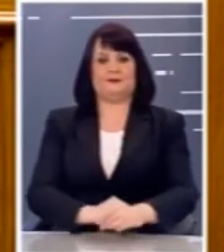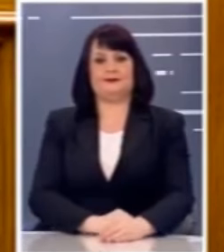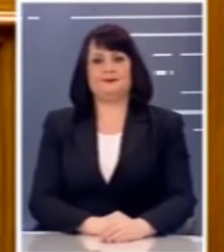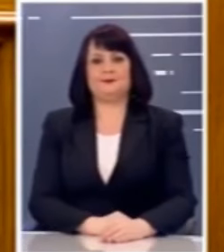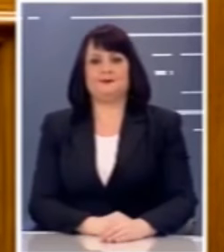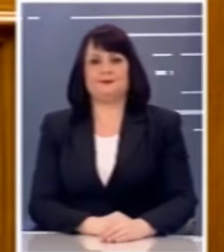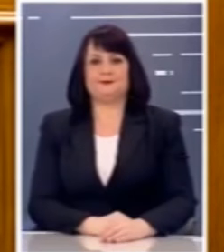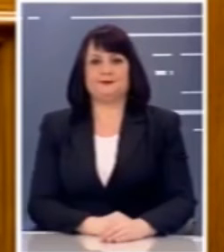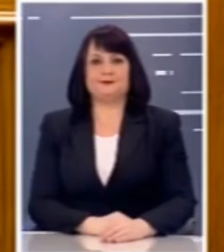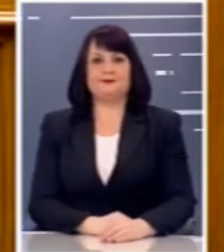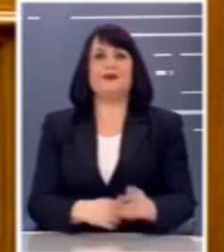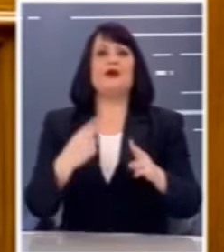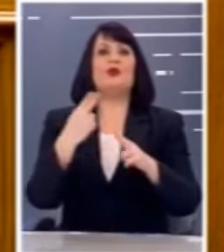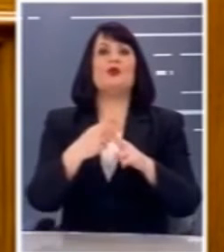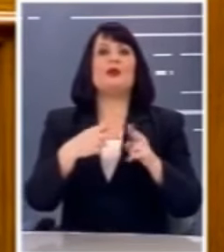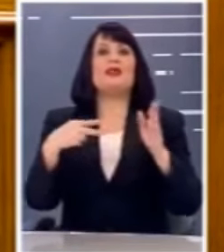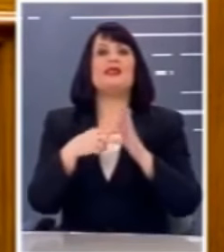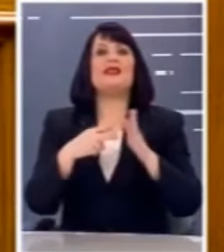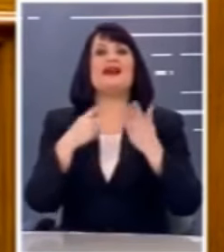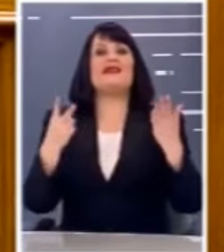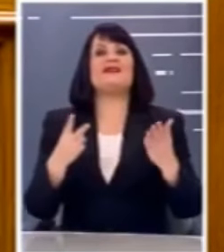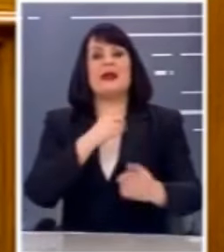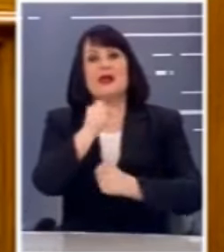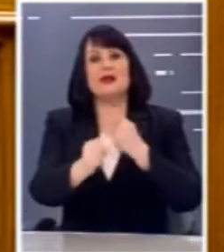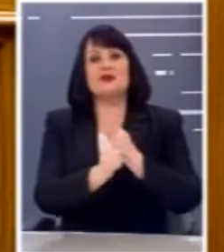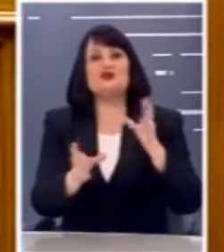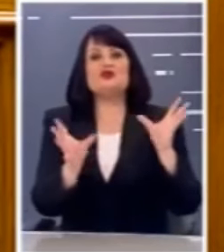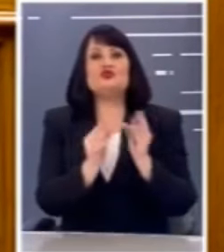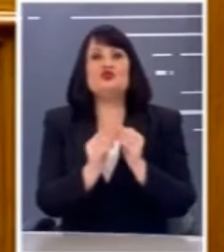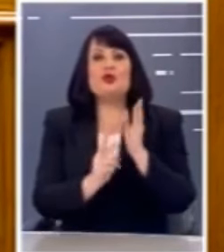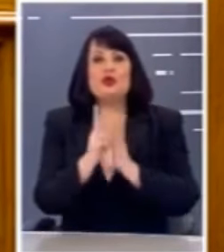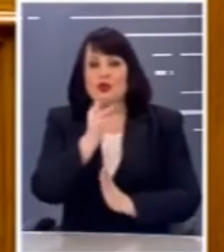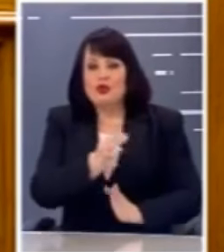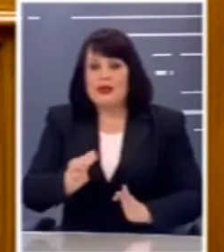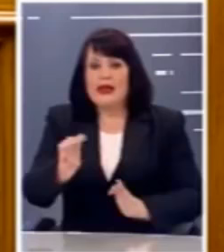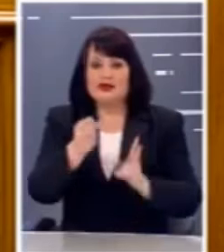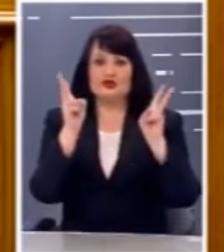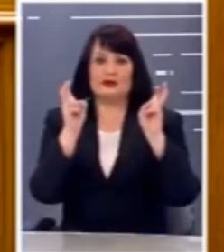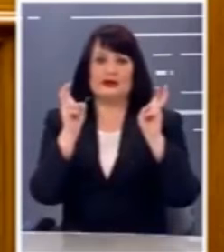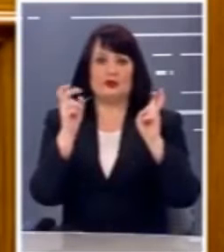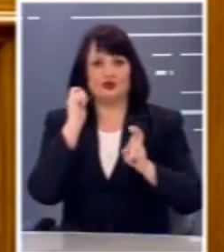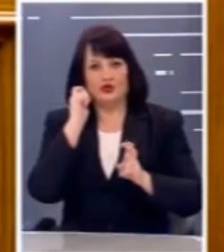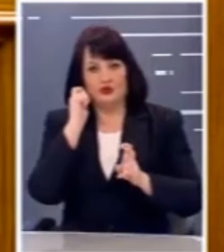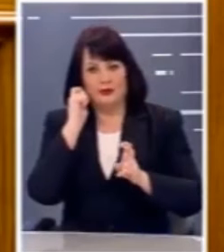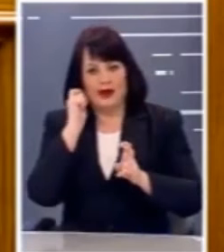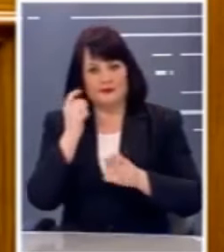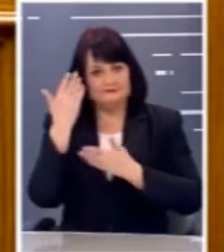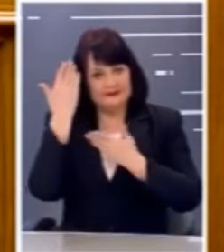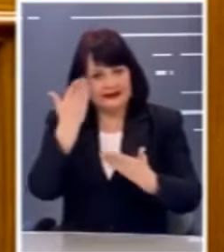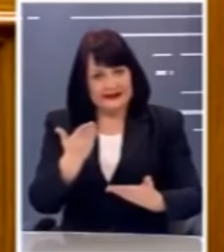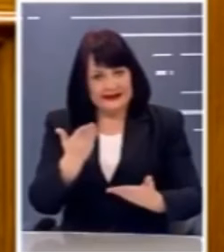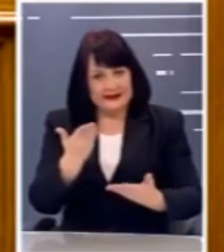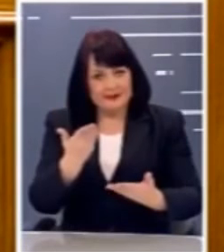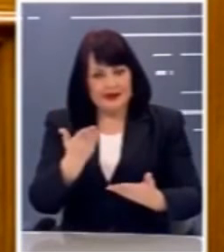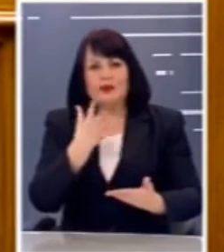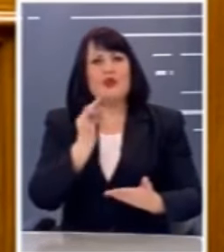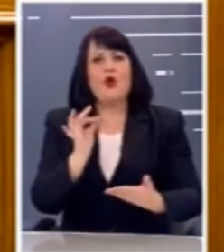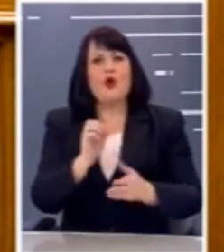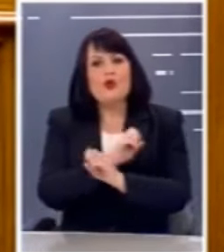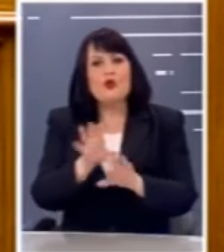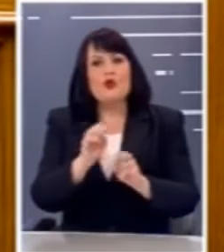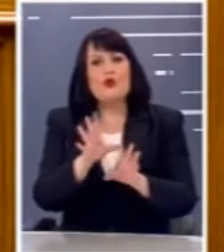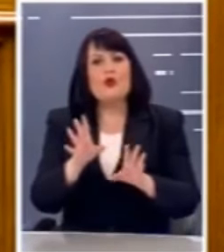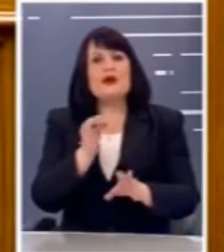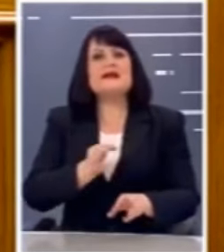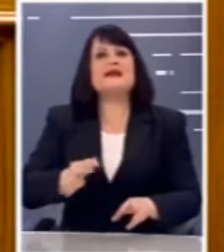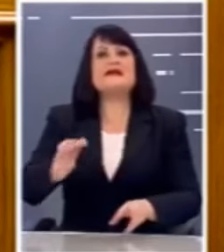Η ανακήρυξη του 2017 ως έτος Δωδεκανήσου αποτελεί μια ευκαιρία για να καταστεί ευρύτερα γνωστή η ιστορία